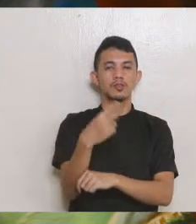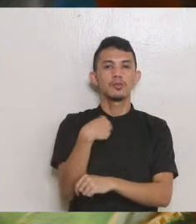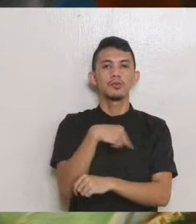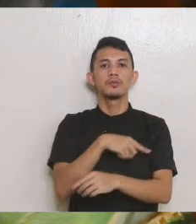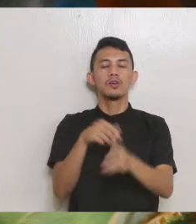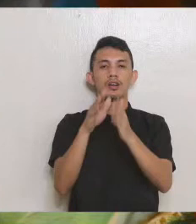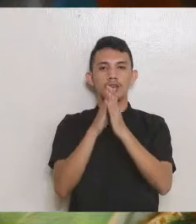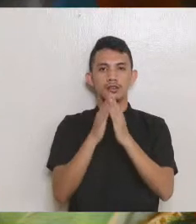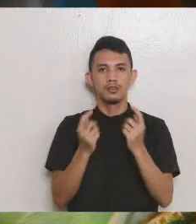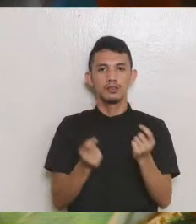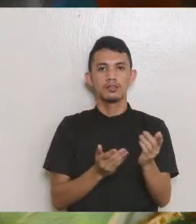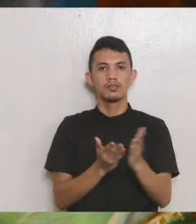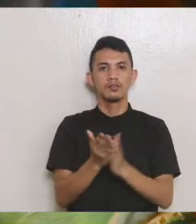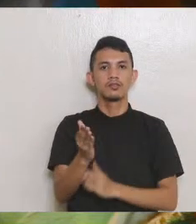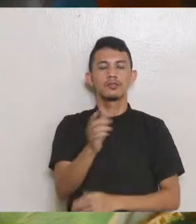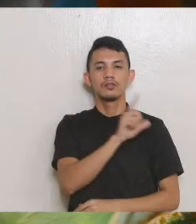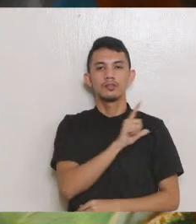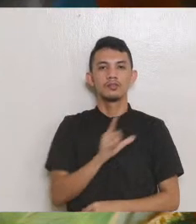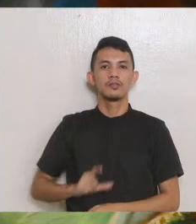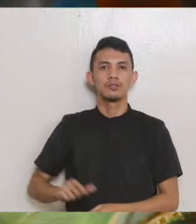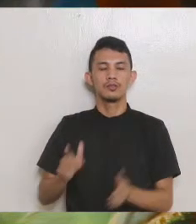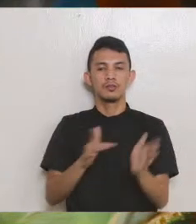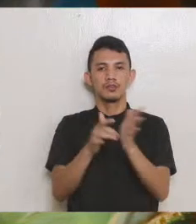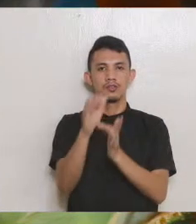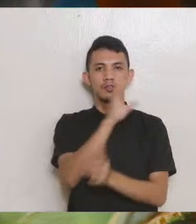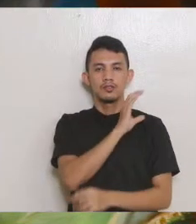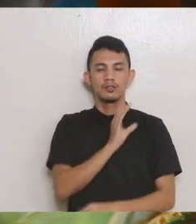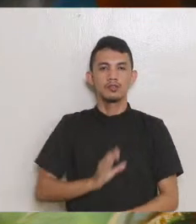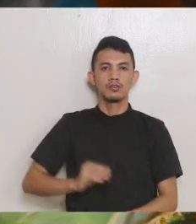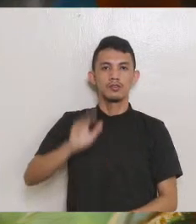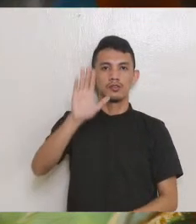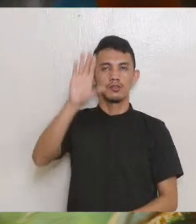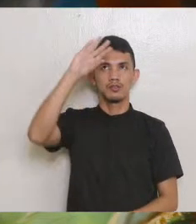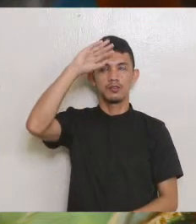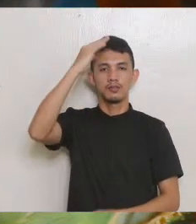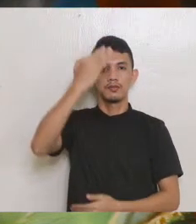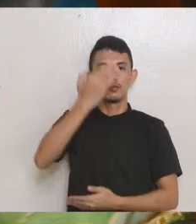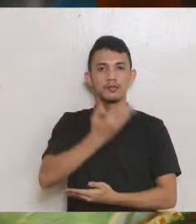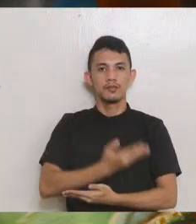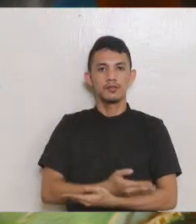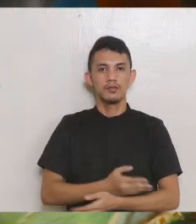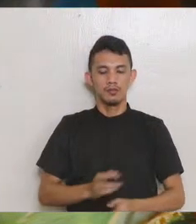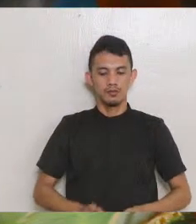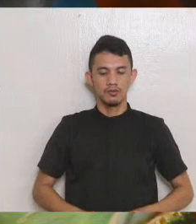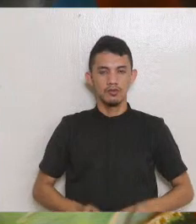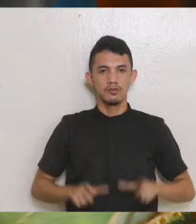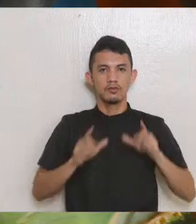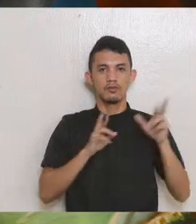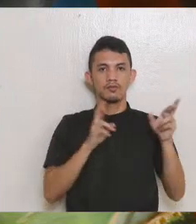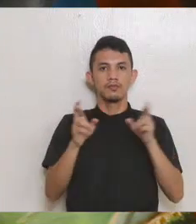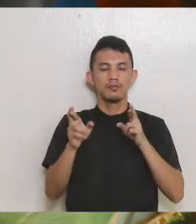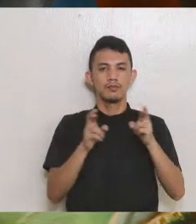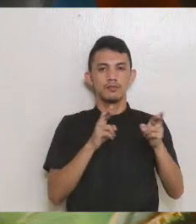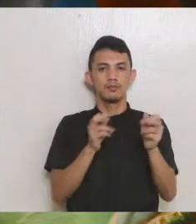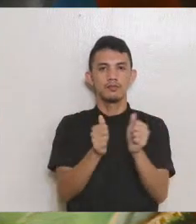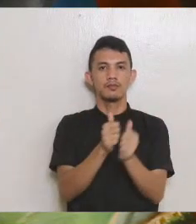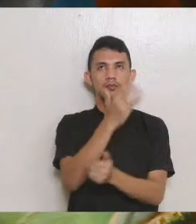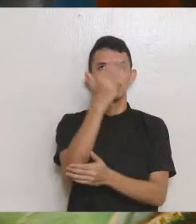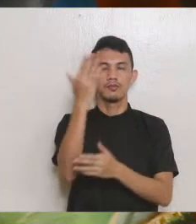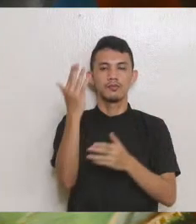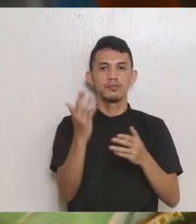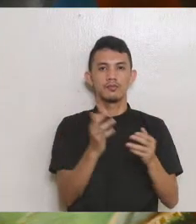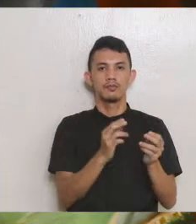among gipangayo pinaagi sa among Ginoong Hesukristo, imong anak nga nagapuyo ug nagahari uban